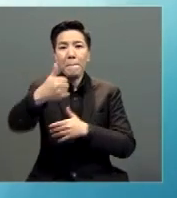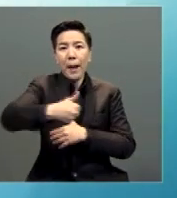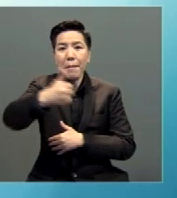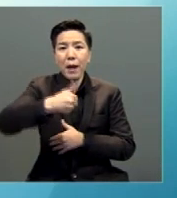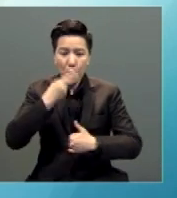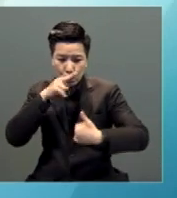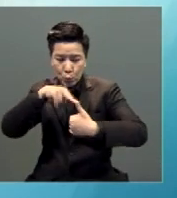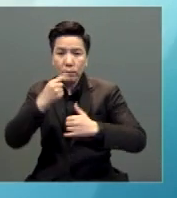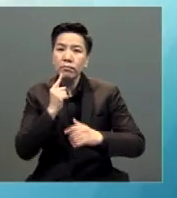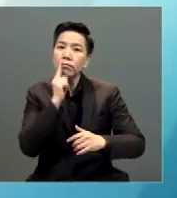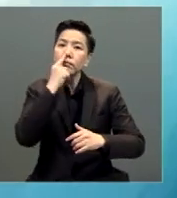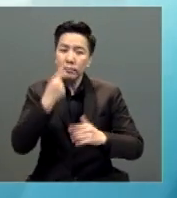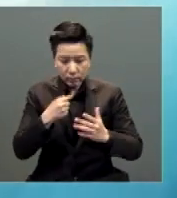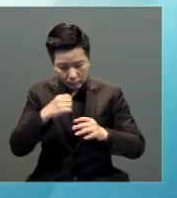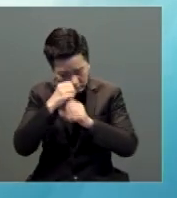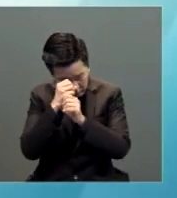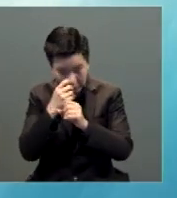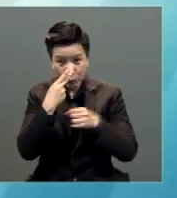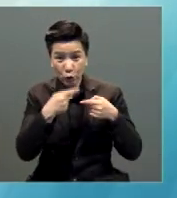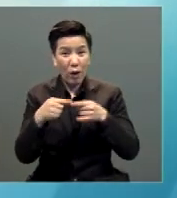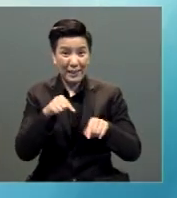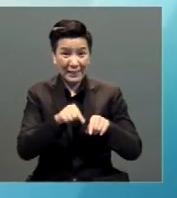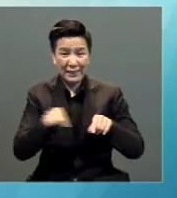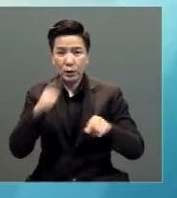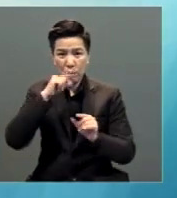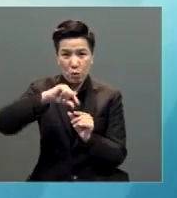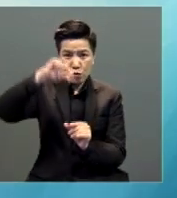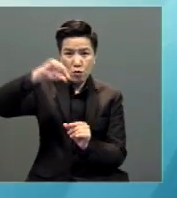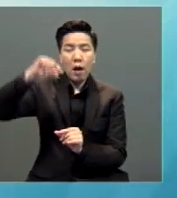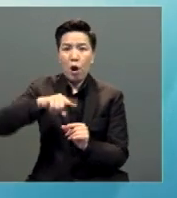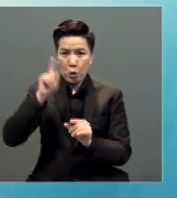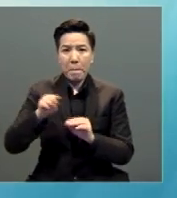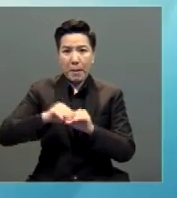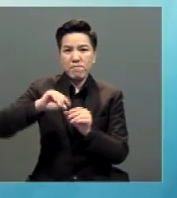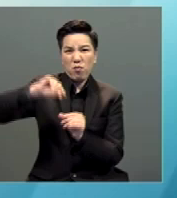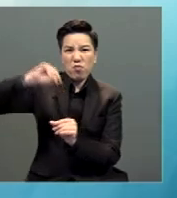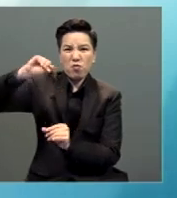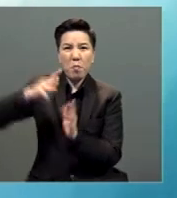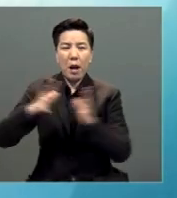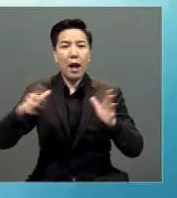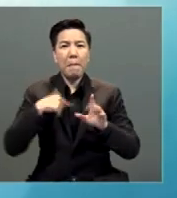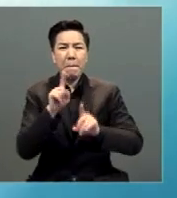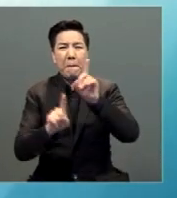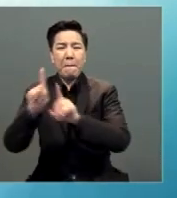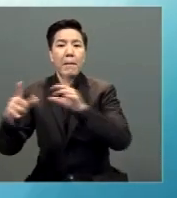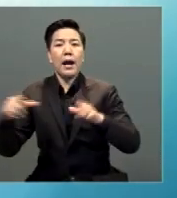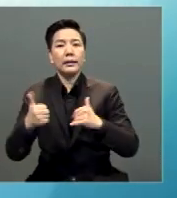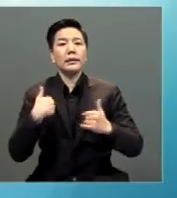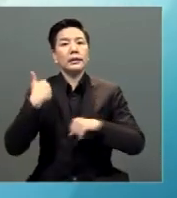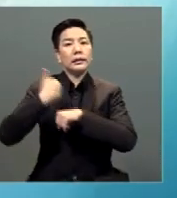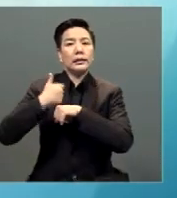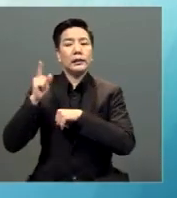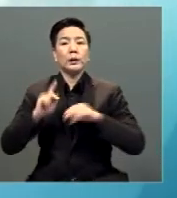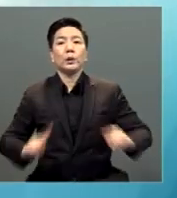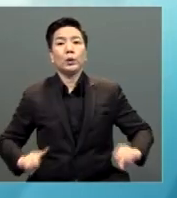เพราะฉะนั้นเราจะต้องเพิ่มยอดนี้ขึ้นไปเรื่อยๆครับไม่ต้องกังวลเลยนะครับตอนนี้การวางแผนของทางผู้บริหารและก